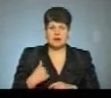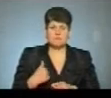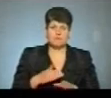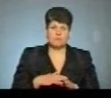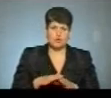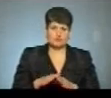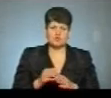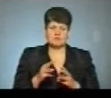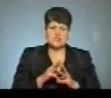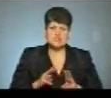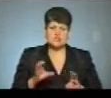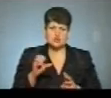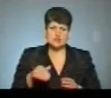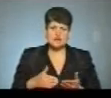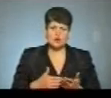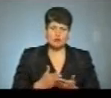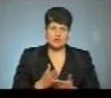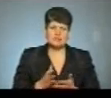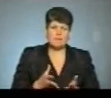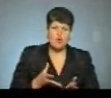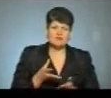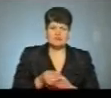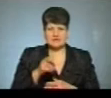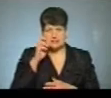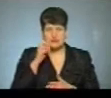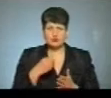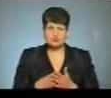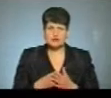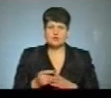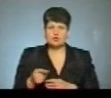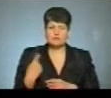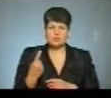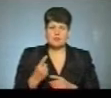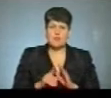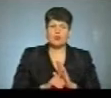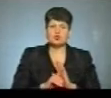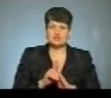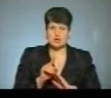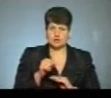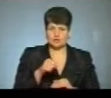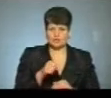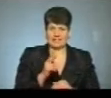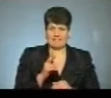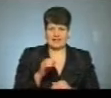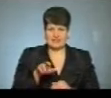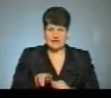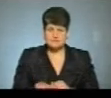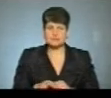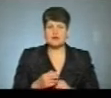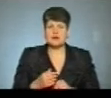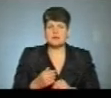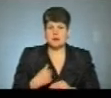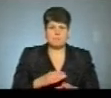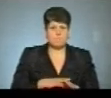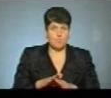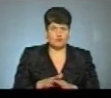Міністерство соціальної політики профінансували з державного бюджету Тернопільську область ще на початку цього квітня місяця. Ми